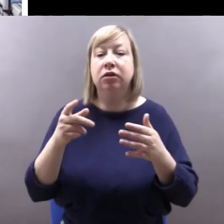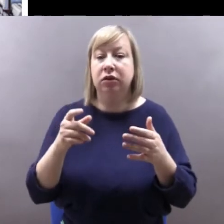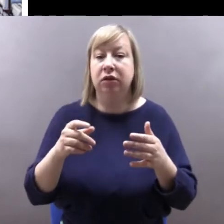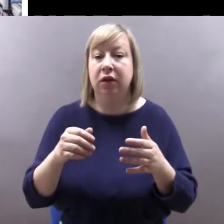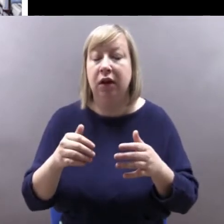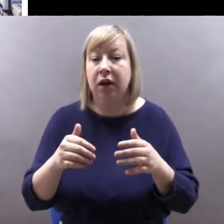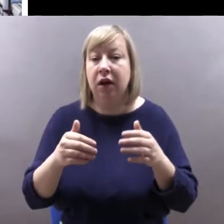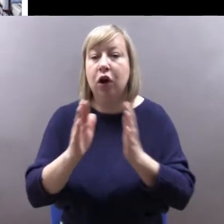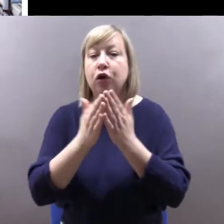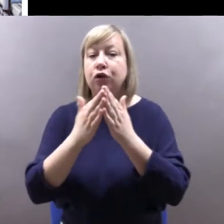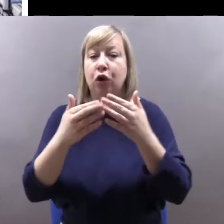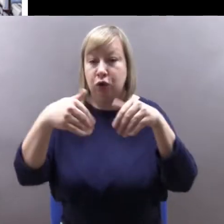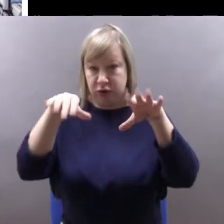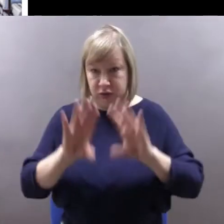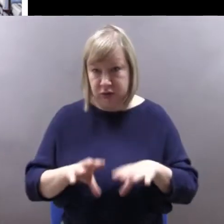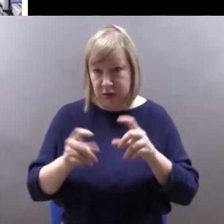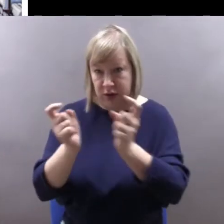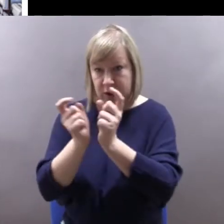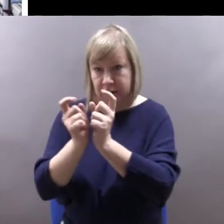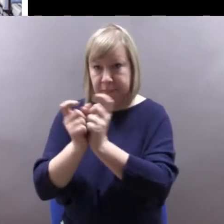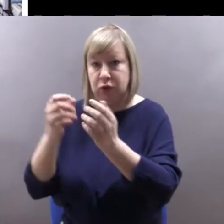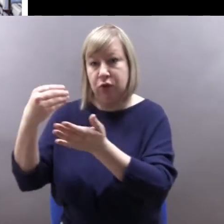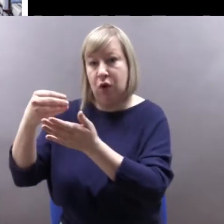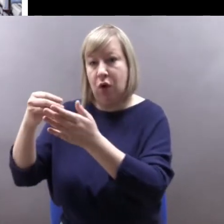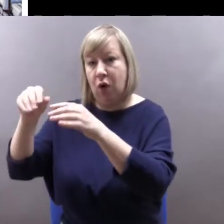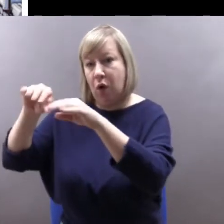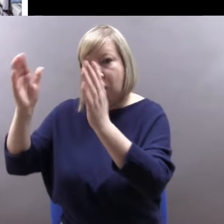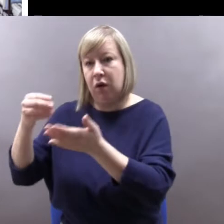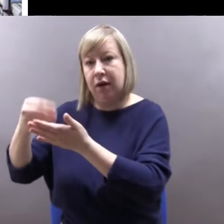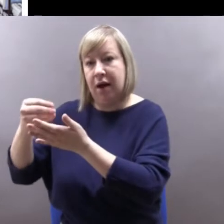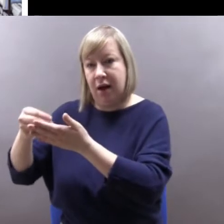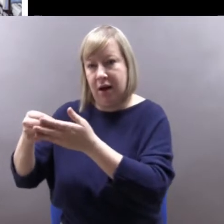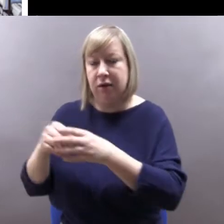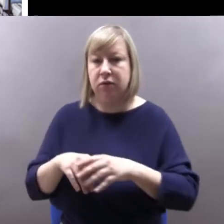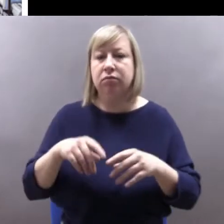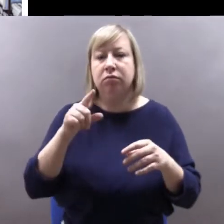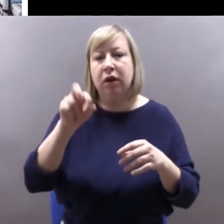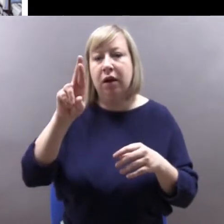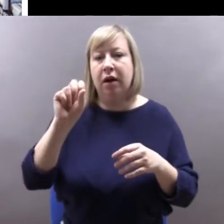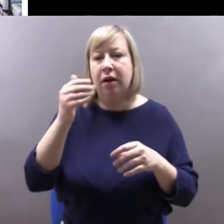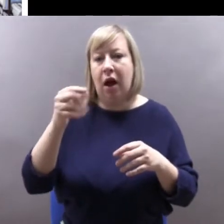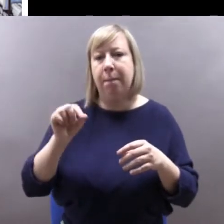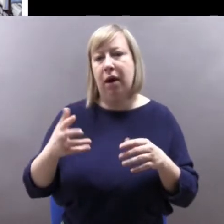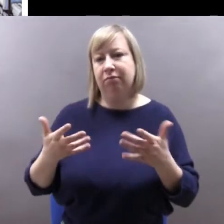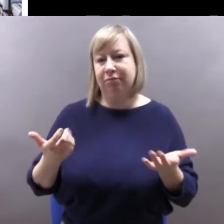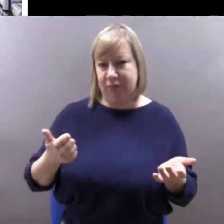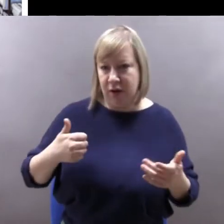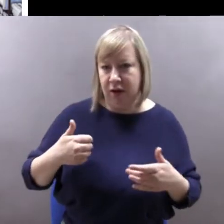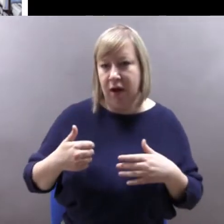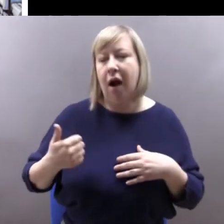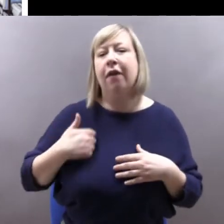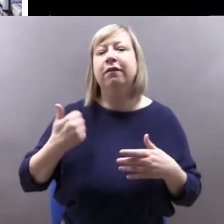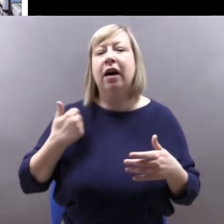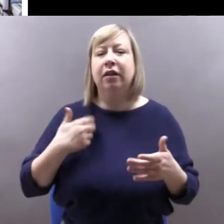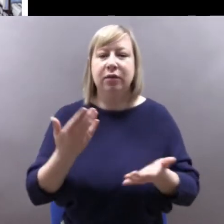rampą dobrze zrobioną, tak? Czyli ma ten kontrast na początku i na końcu, ma odpowiedniej